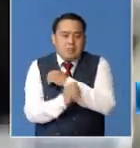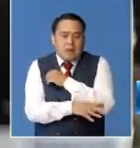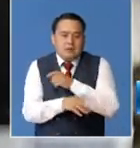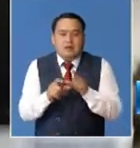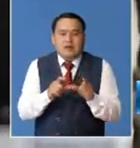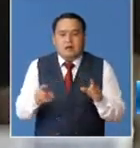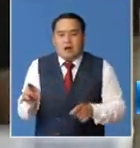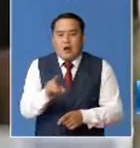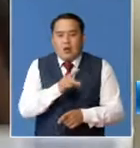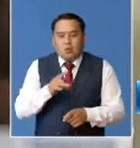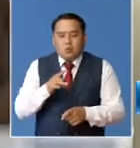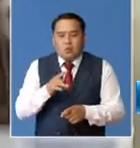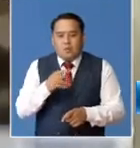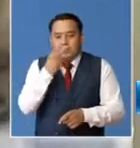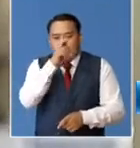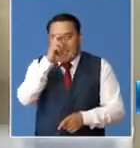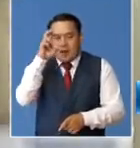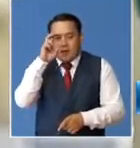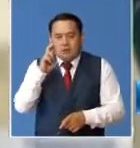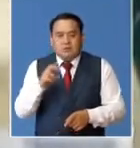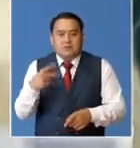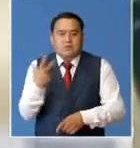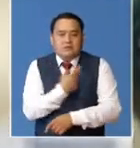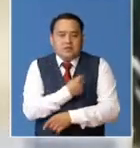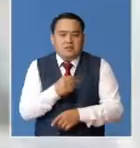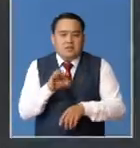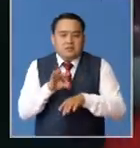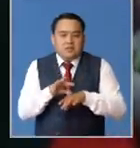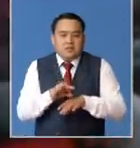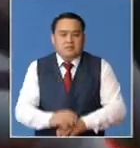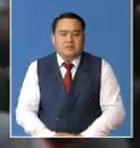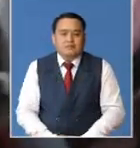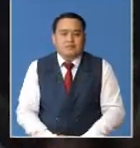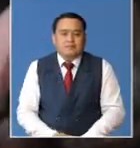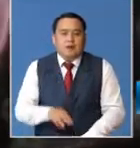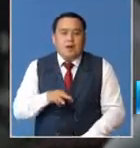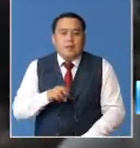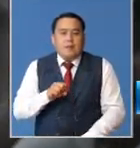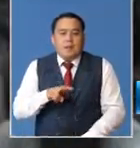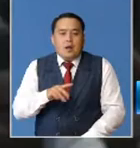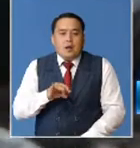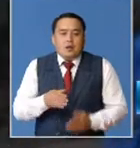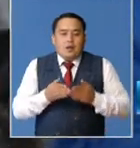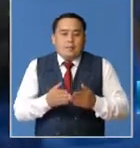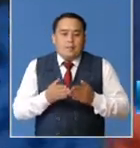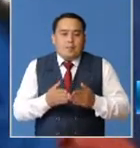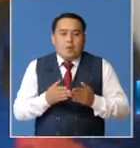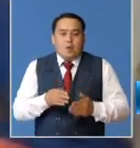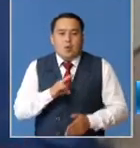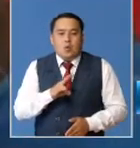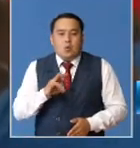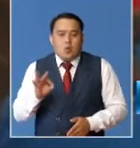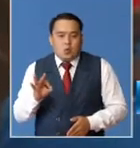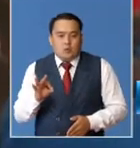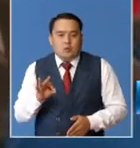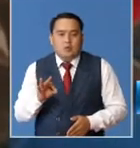второй шанс на существование в Бразилии эта смертельная инфекция. Мальта согласилась принять в своем порту судно неправительственной